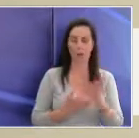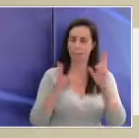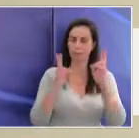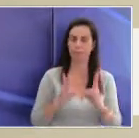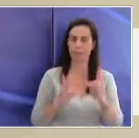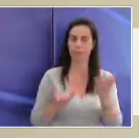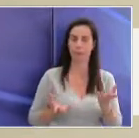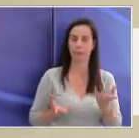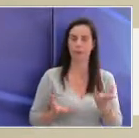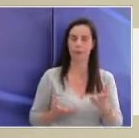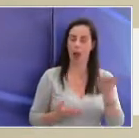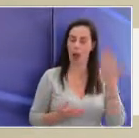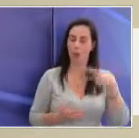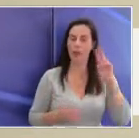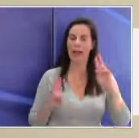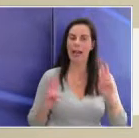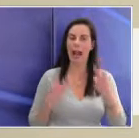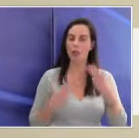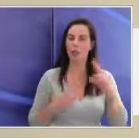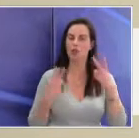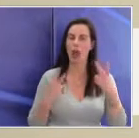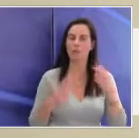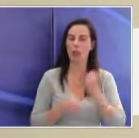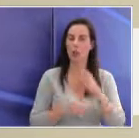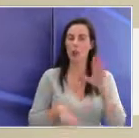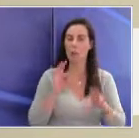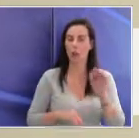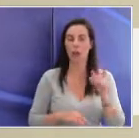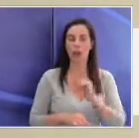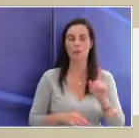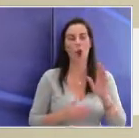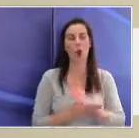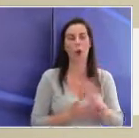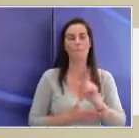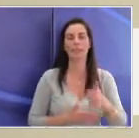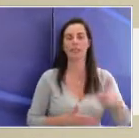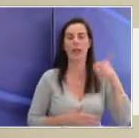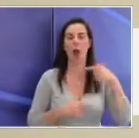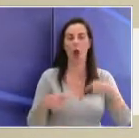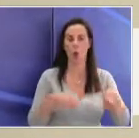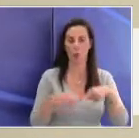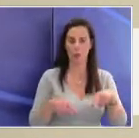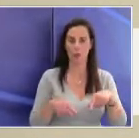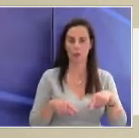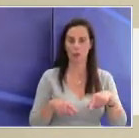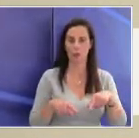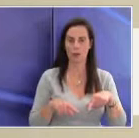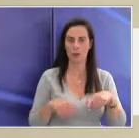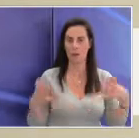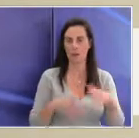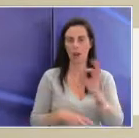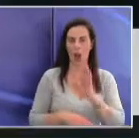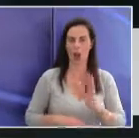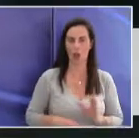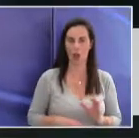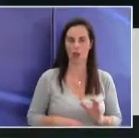את הכנסת, כי היה לו יותר קל ויותר כדאי לפזר את הכנסת מאשר להחליט מי יהיה שר החוץ במפלגה